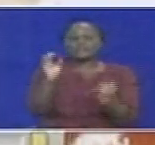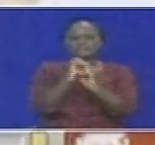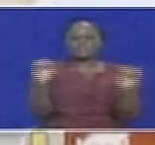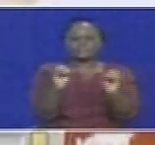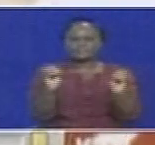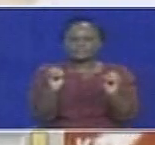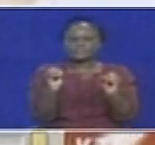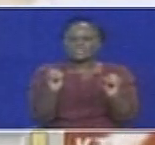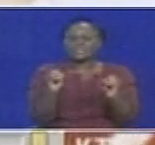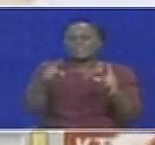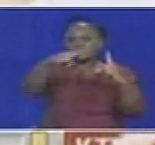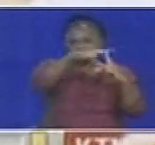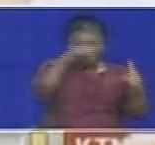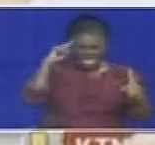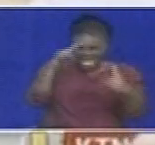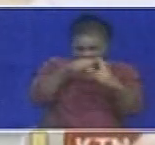wale waliwaua.